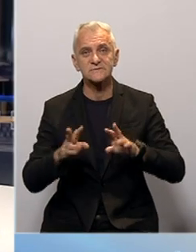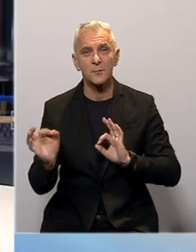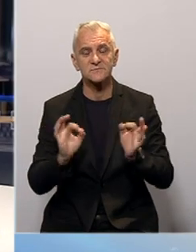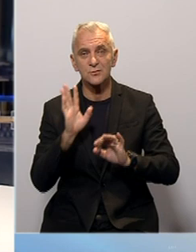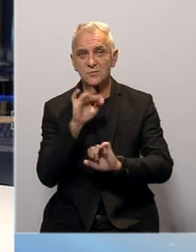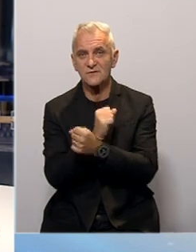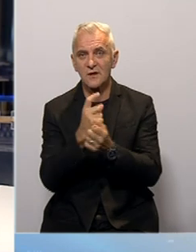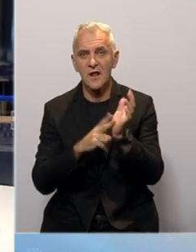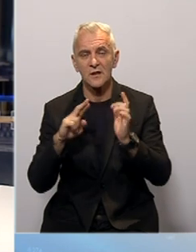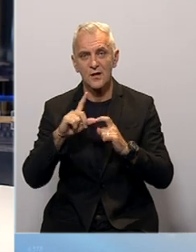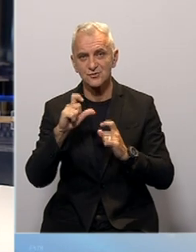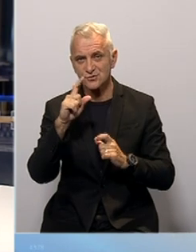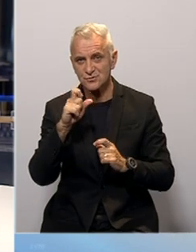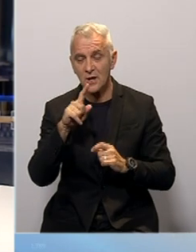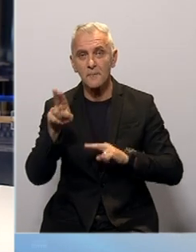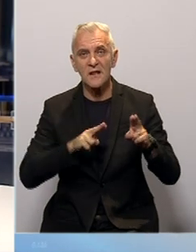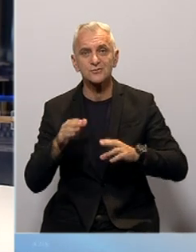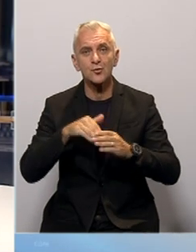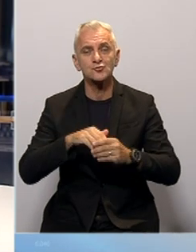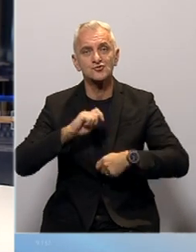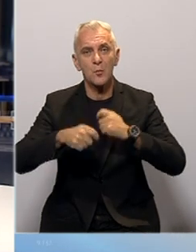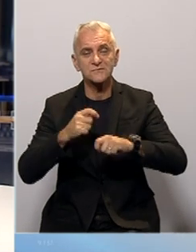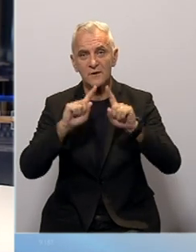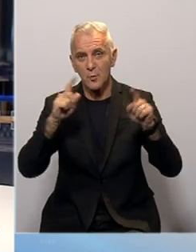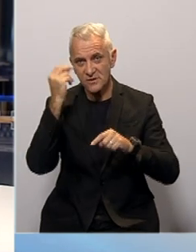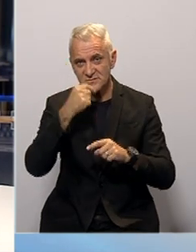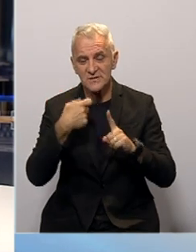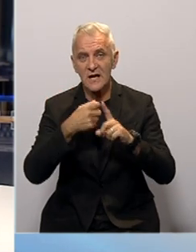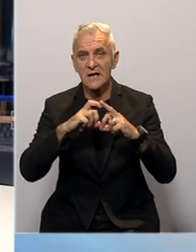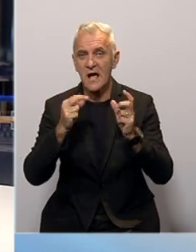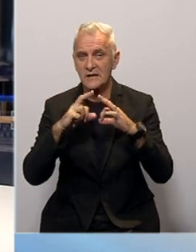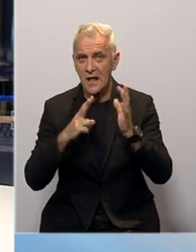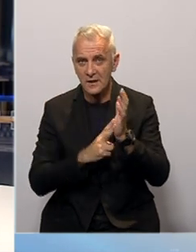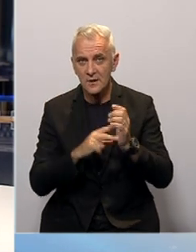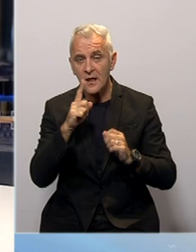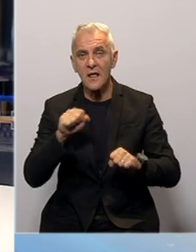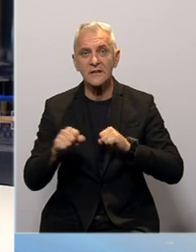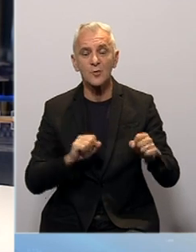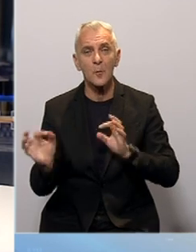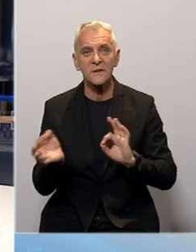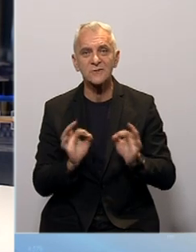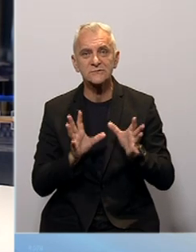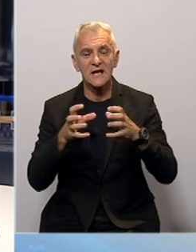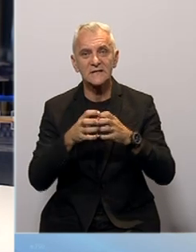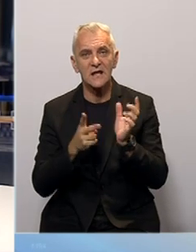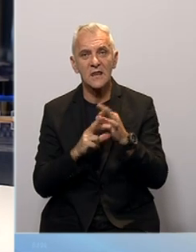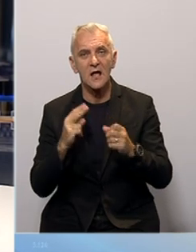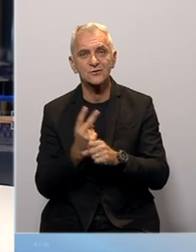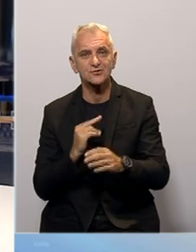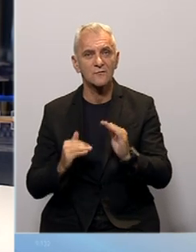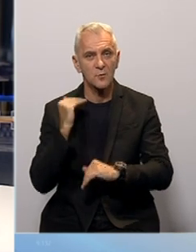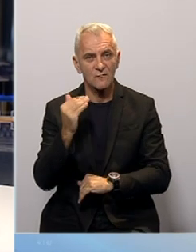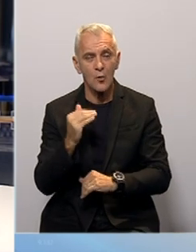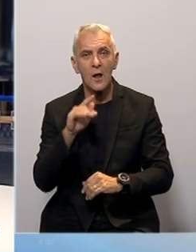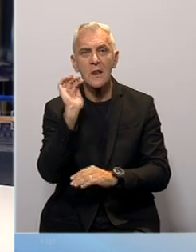bezbjednosti Bosne i Hercegovine Nenadom Nešićem, ministrom unutrašnjih poslova Republike Srpske Sinišom Karanom i direktorima bezbjednostnih agencija na